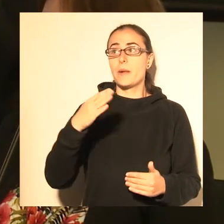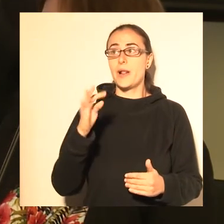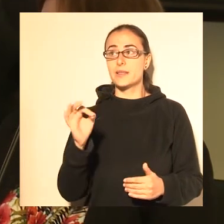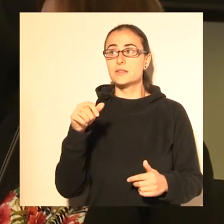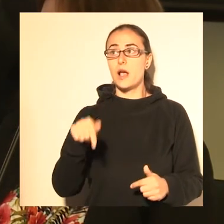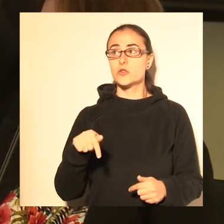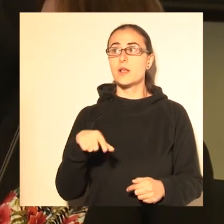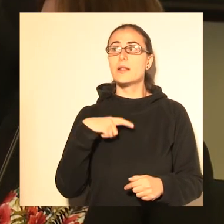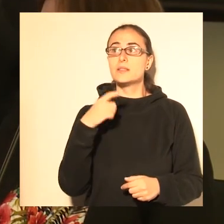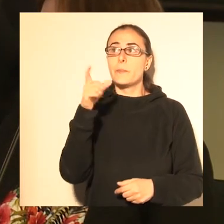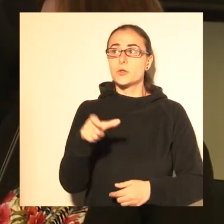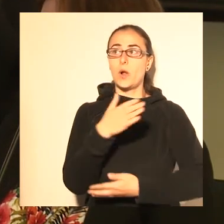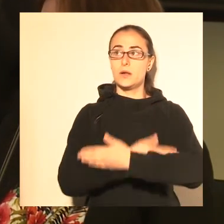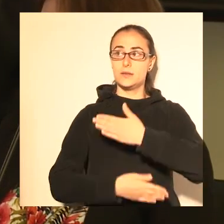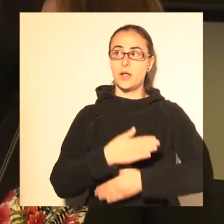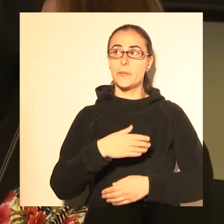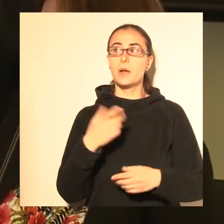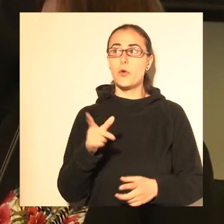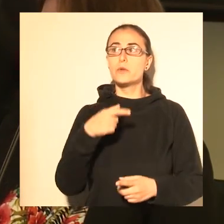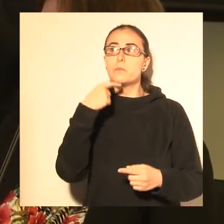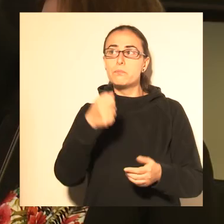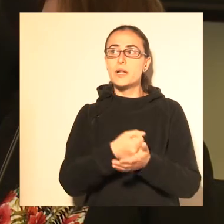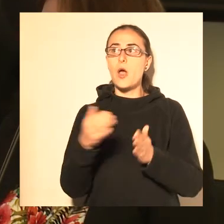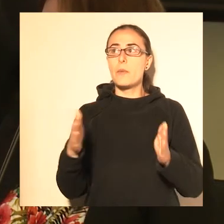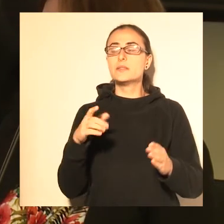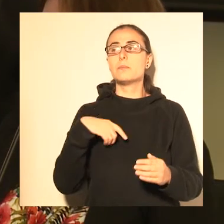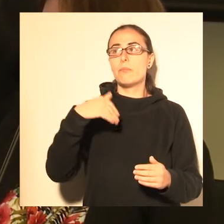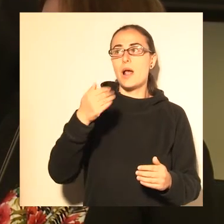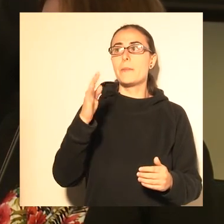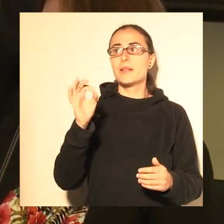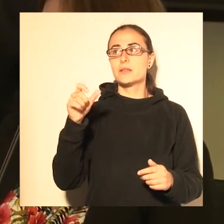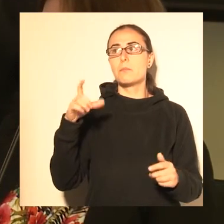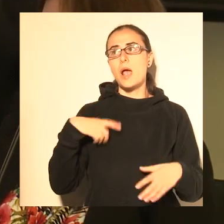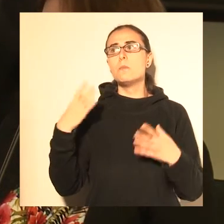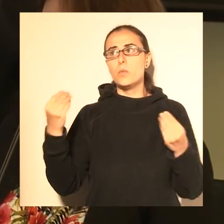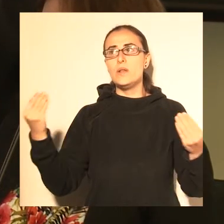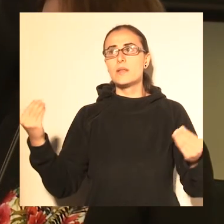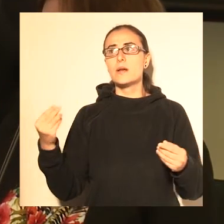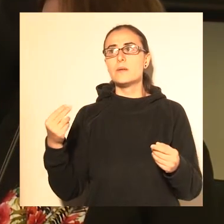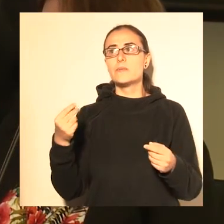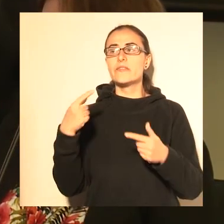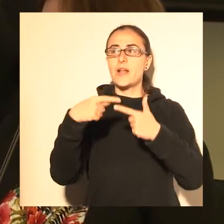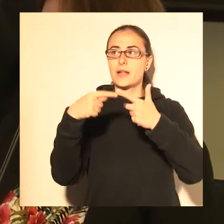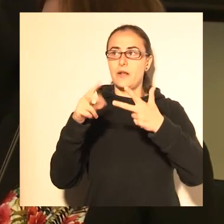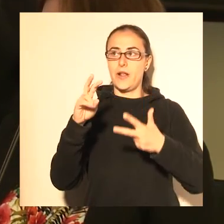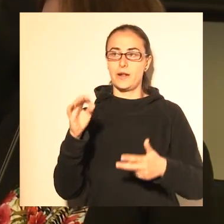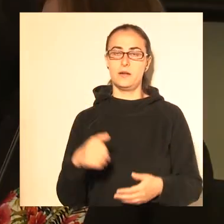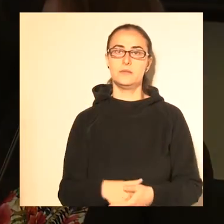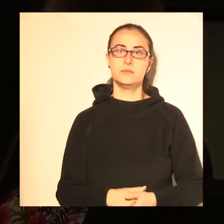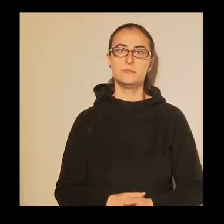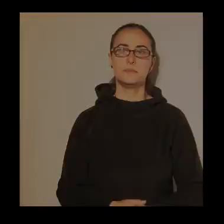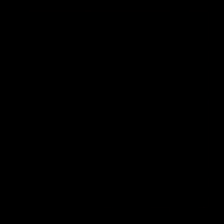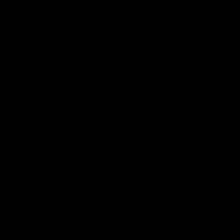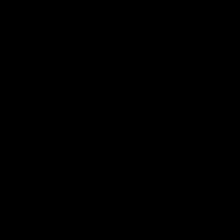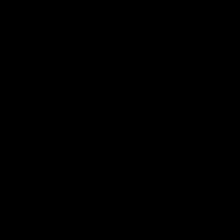atâți atâția atâtea persoane cu dizabilități până n am avut o pe Maria Beatris dar mai are multe alte